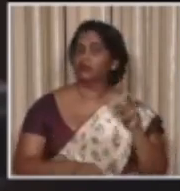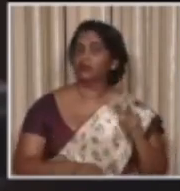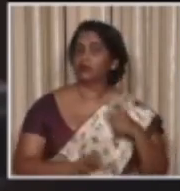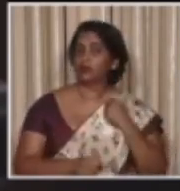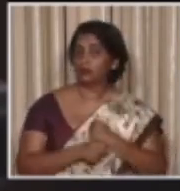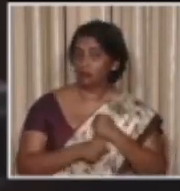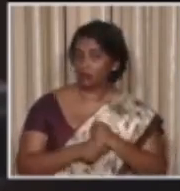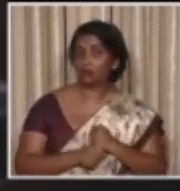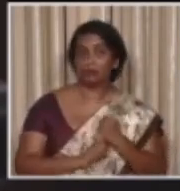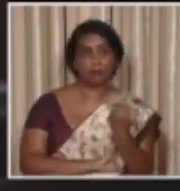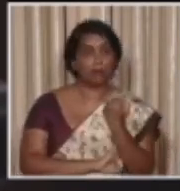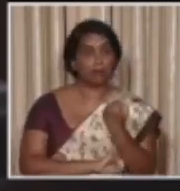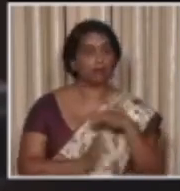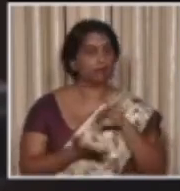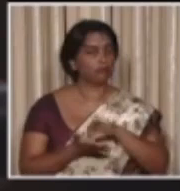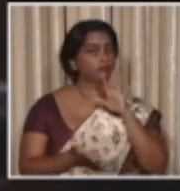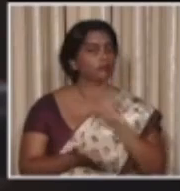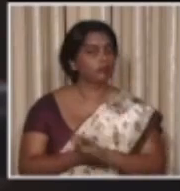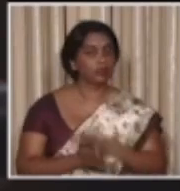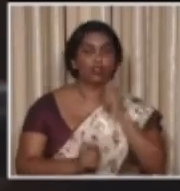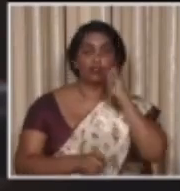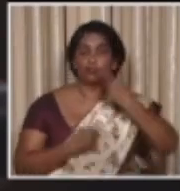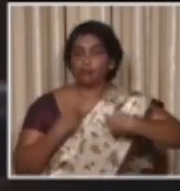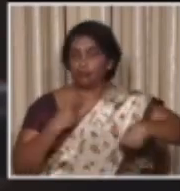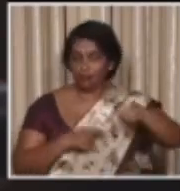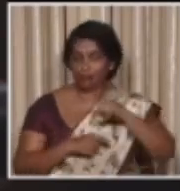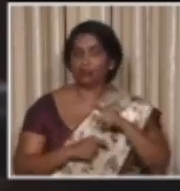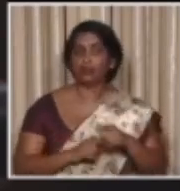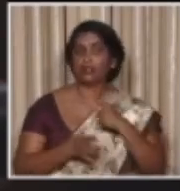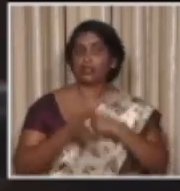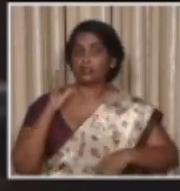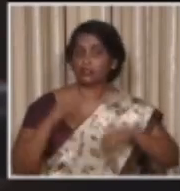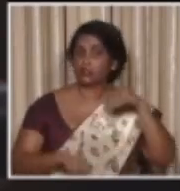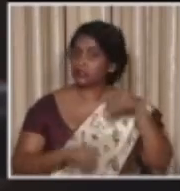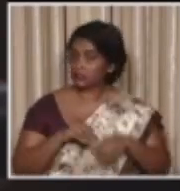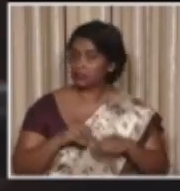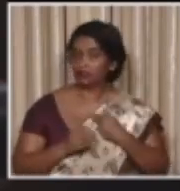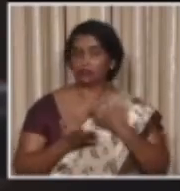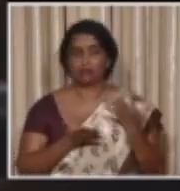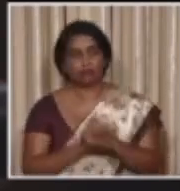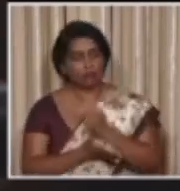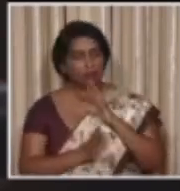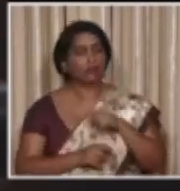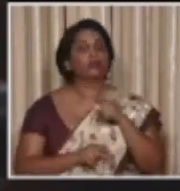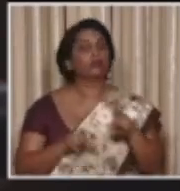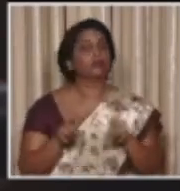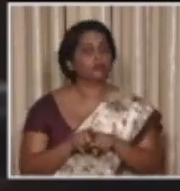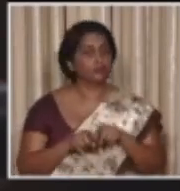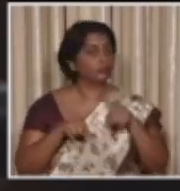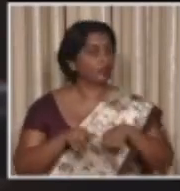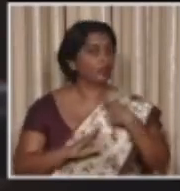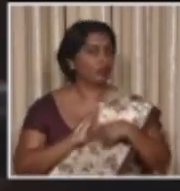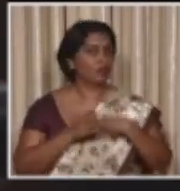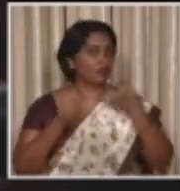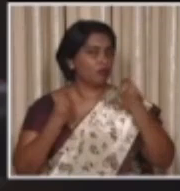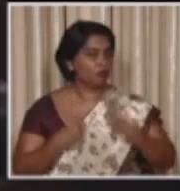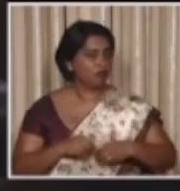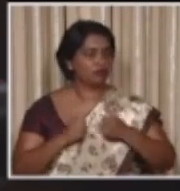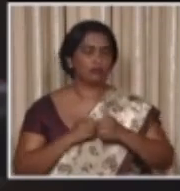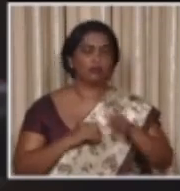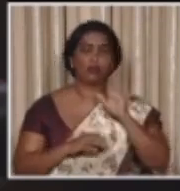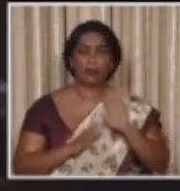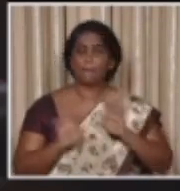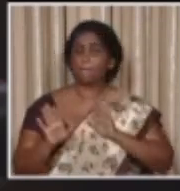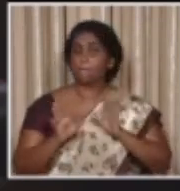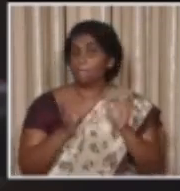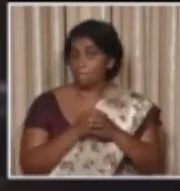மக்களது வாக்குகளை பெறுவதற்காக இந்த நாட்டை வங்குரோத்து நிலைக்கு கொண்டு சென்றவர்கள், அந்த வங்குரோத்து நிலையிலிருந்து இன்னும்